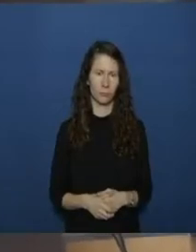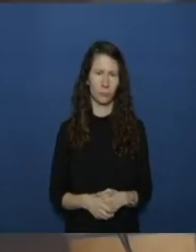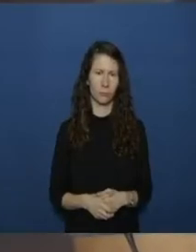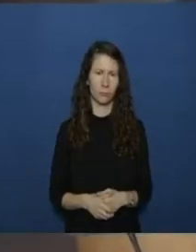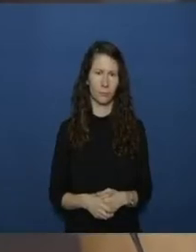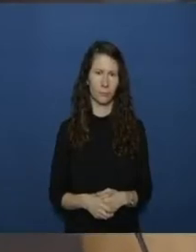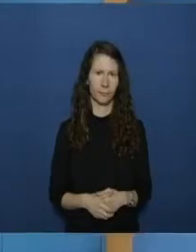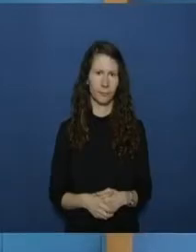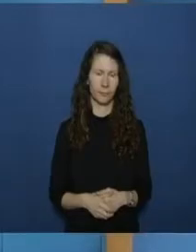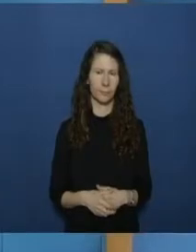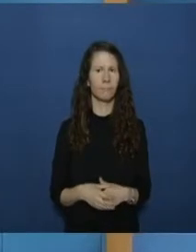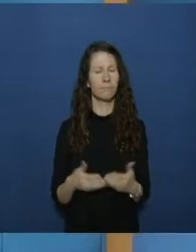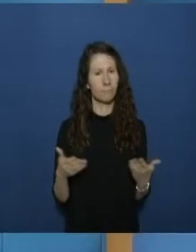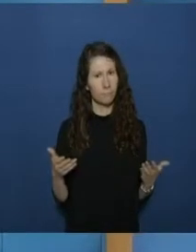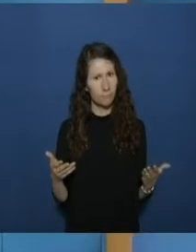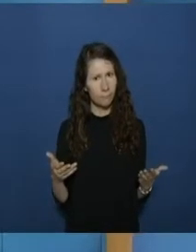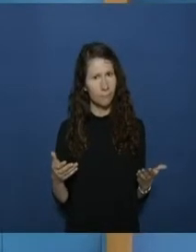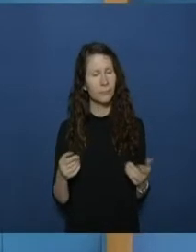Sie haben recht.